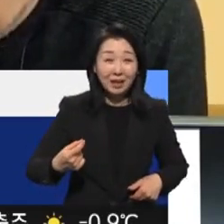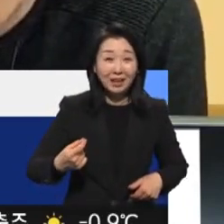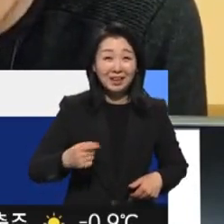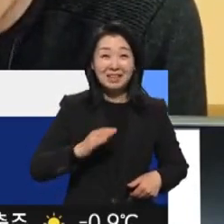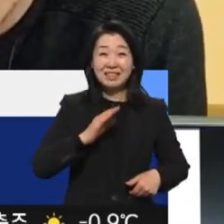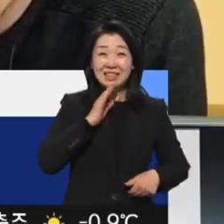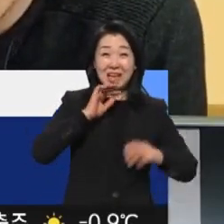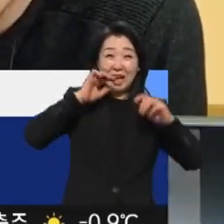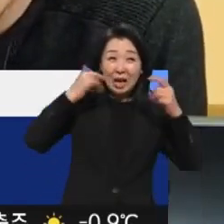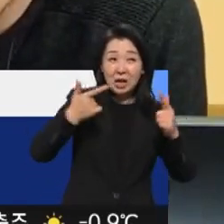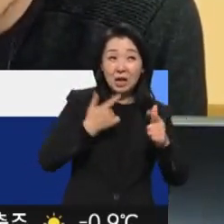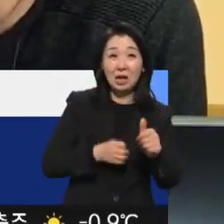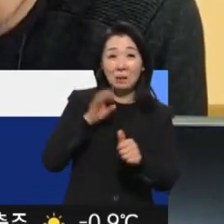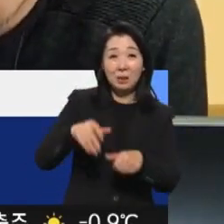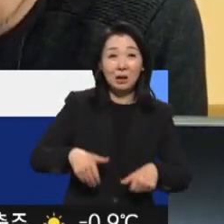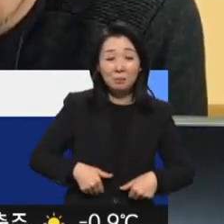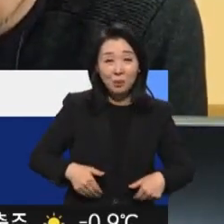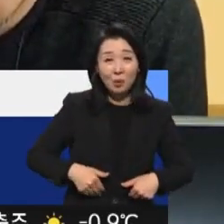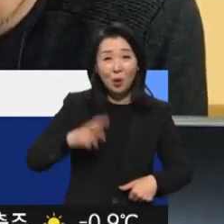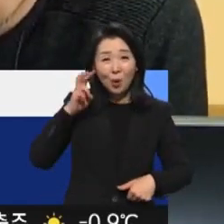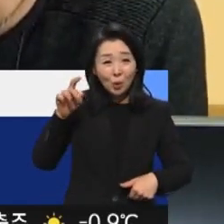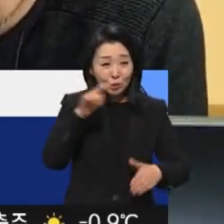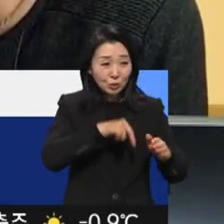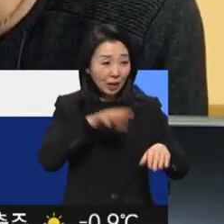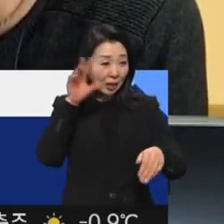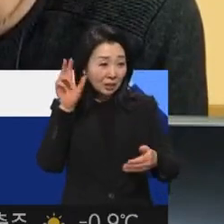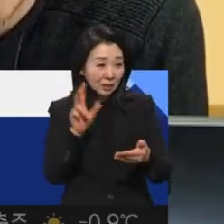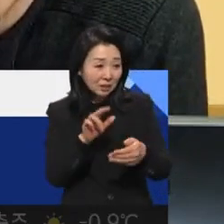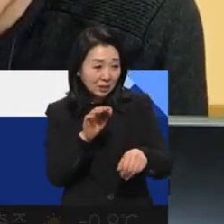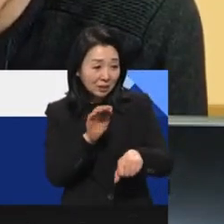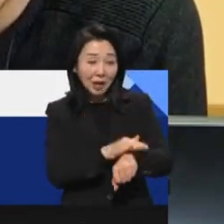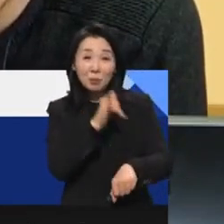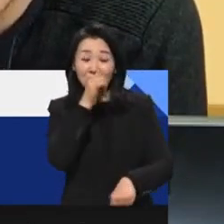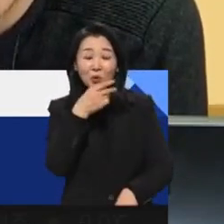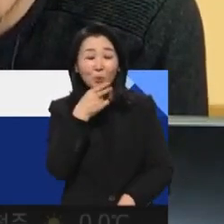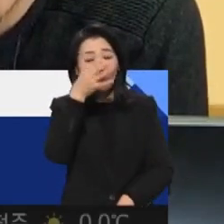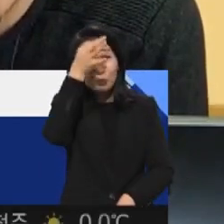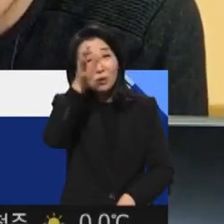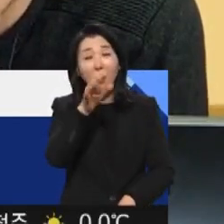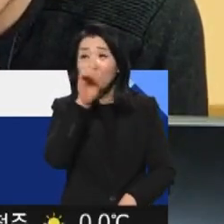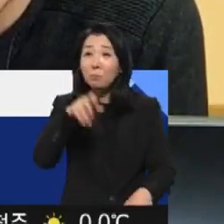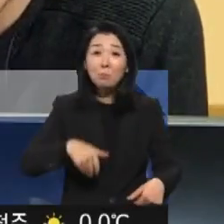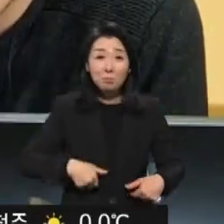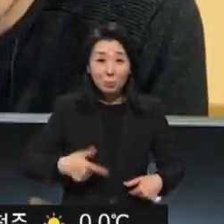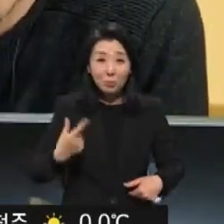건 아니라고 이야기하고 또 혹시 그중에서 잘못된 것이 있으면 사과도 할 필요가 있다.